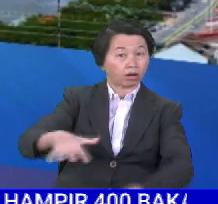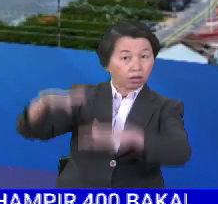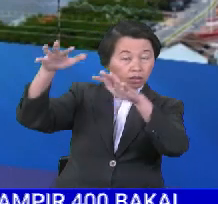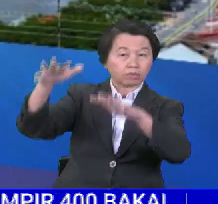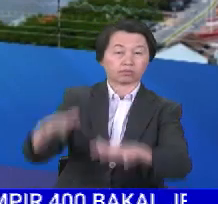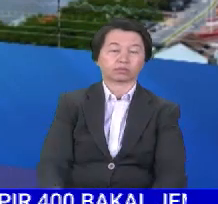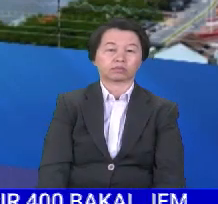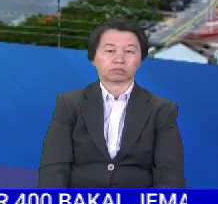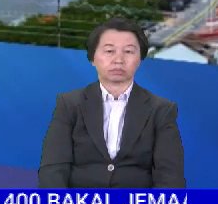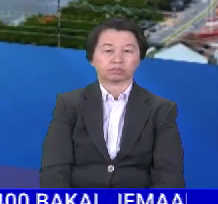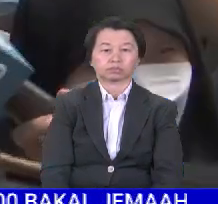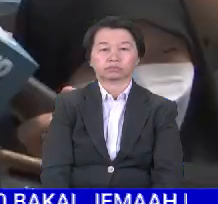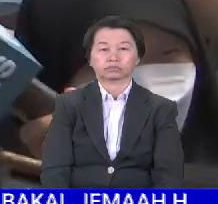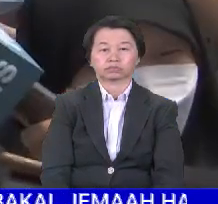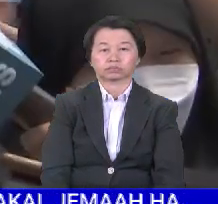ini.